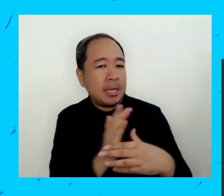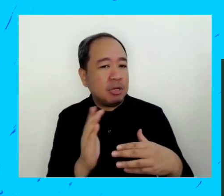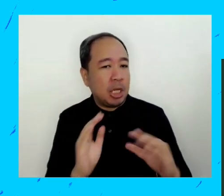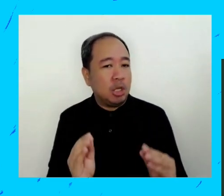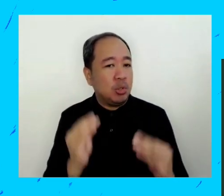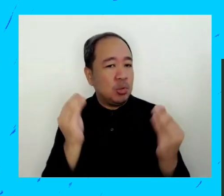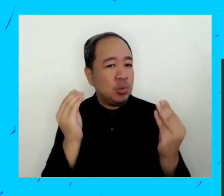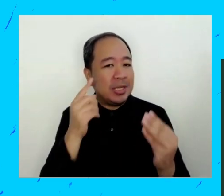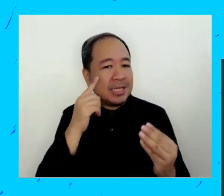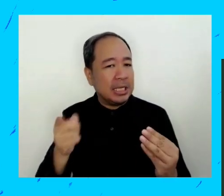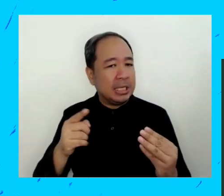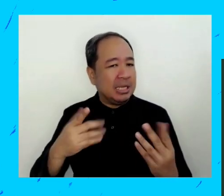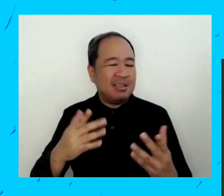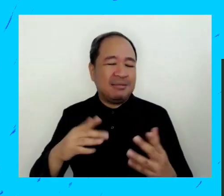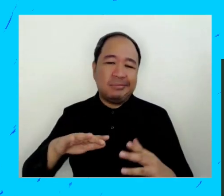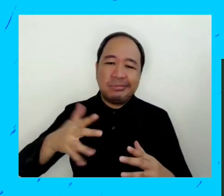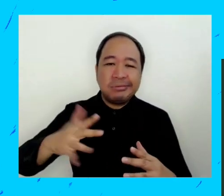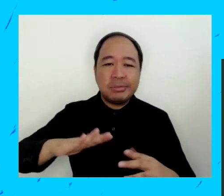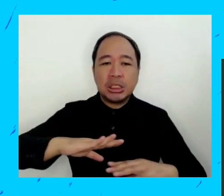sont plutôt